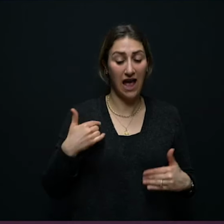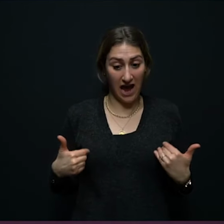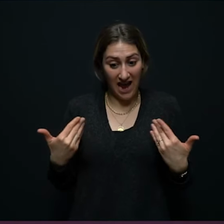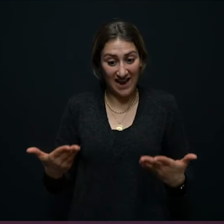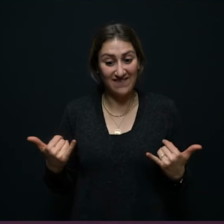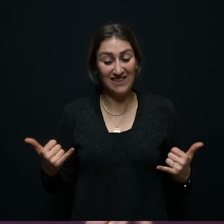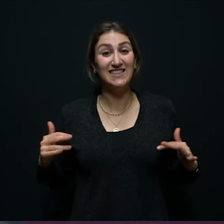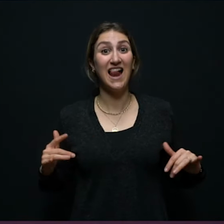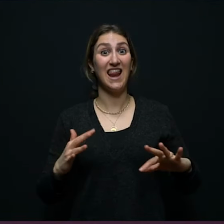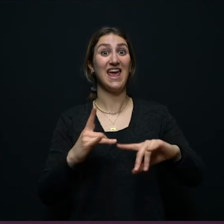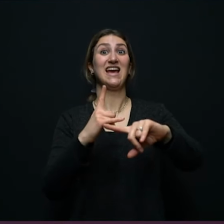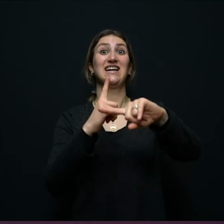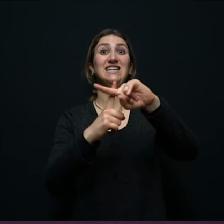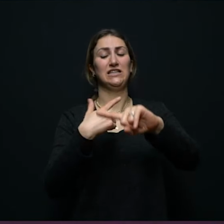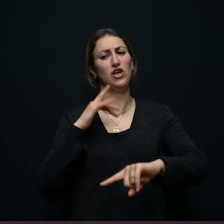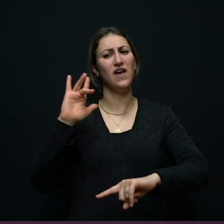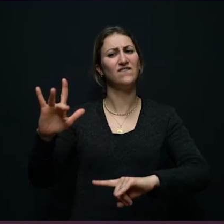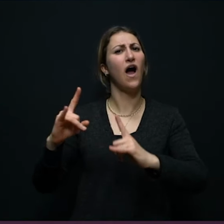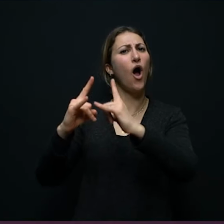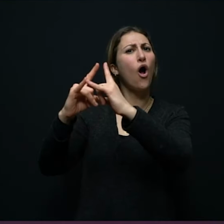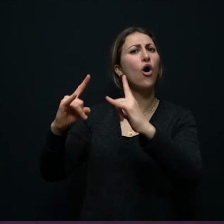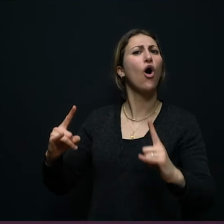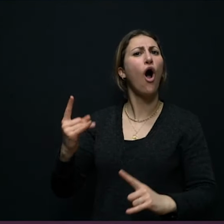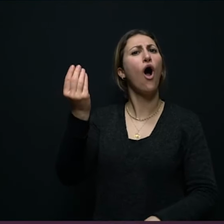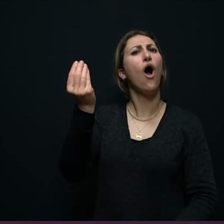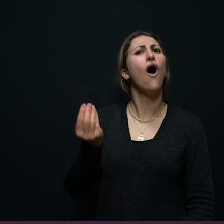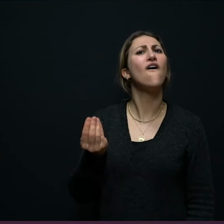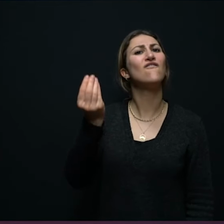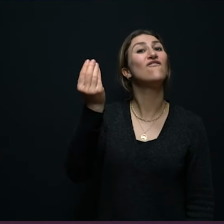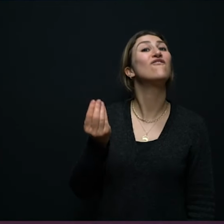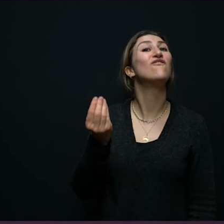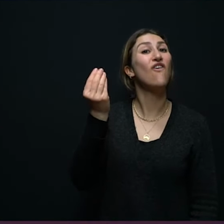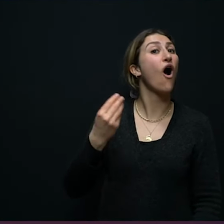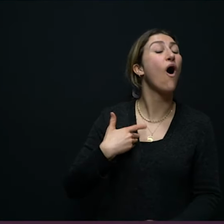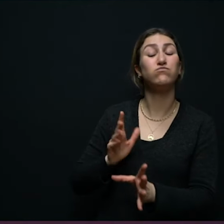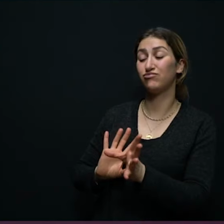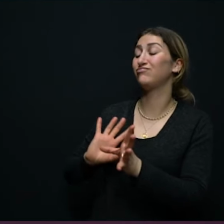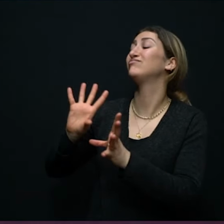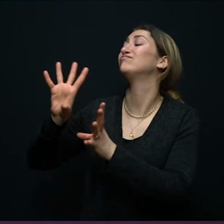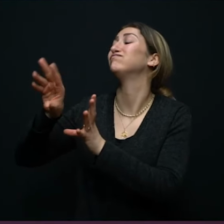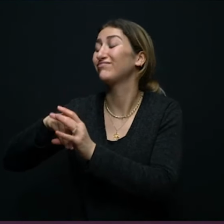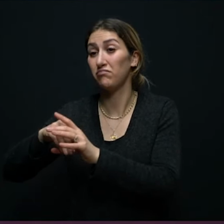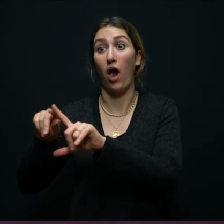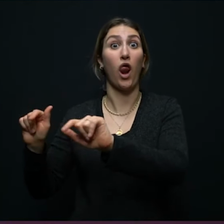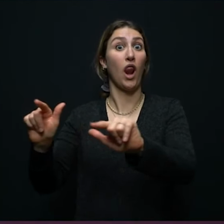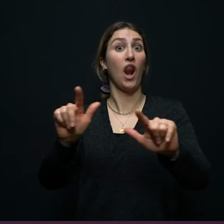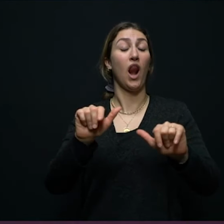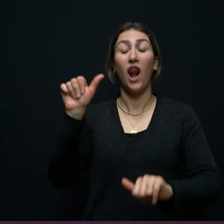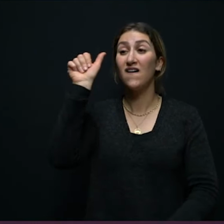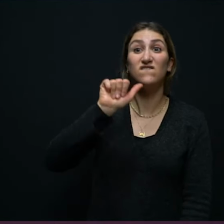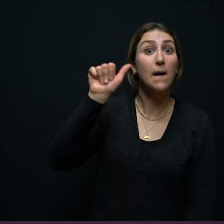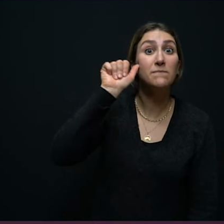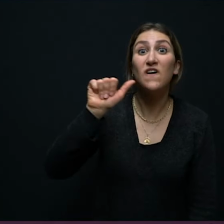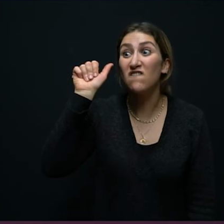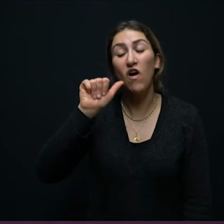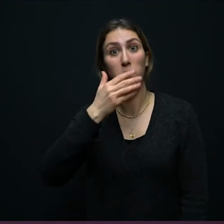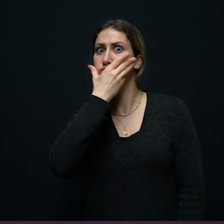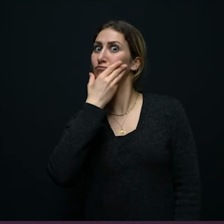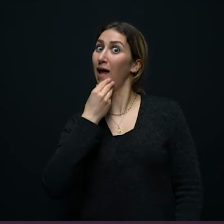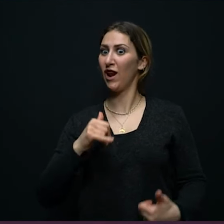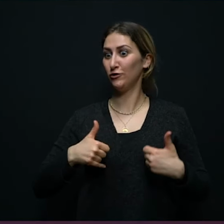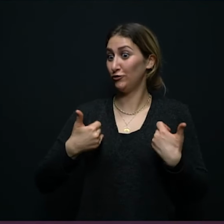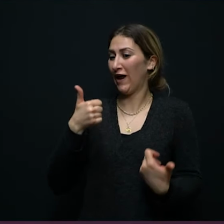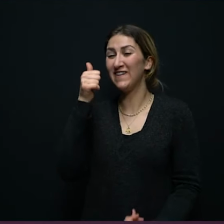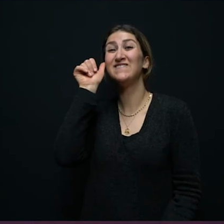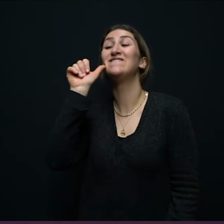et michel étais une belle jeune fille parmi d'autres mais à partir